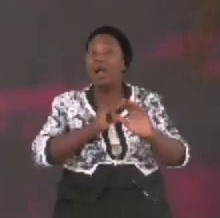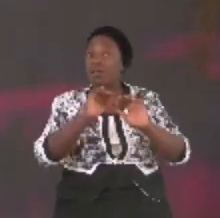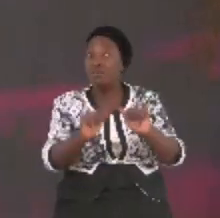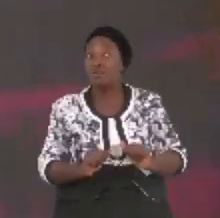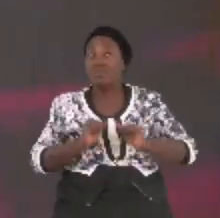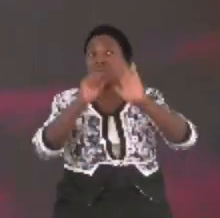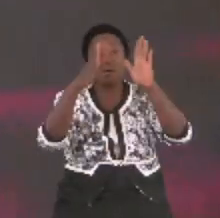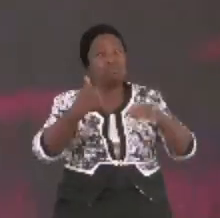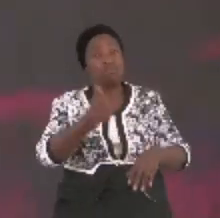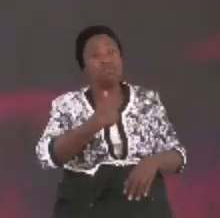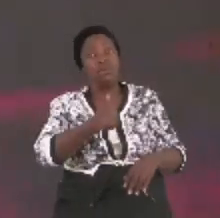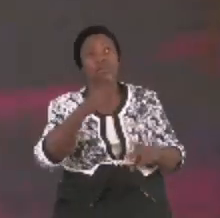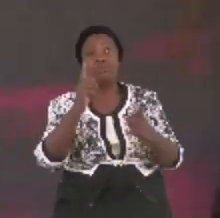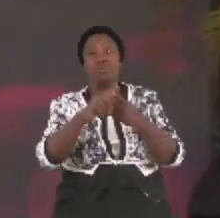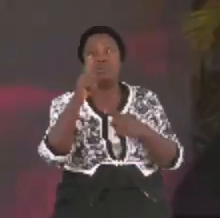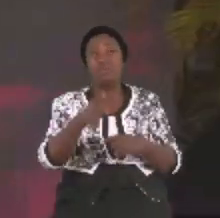me soumets en toi.